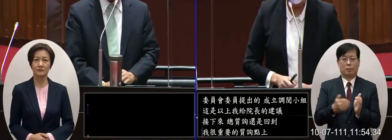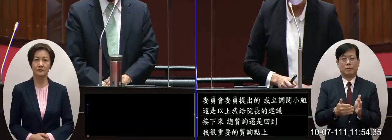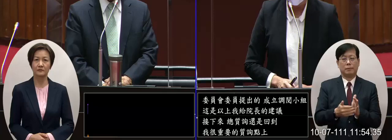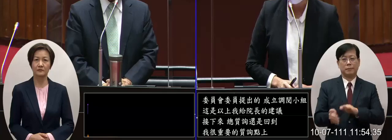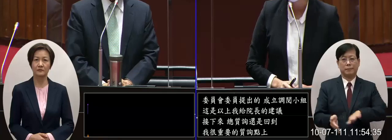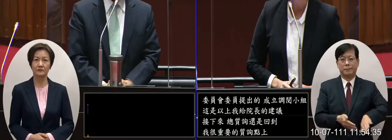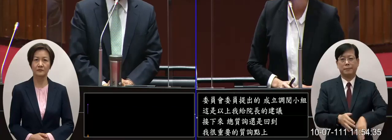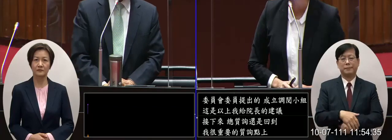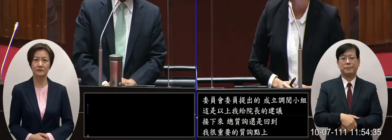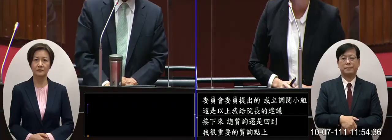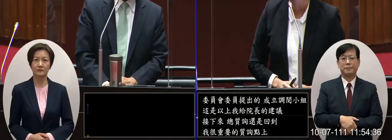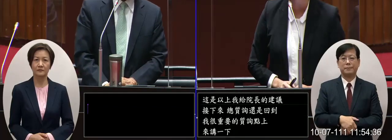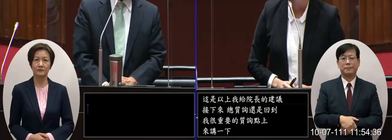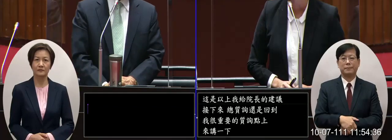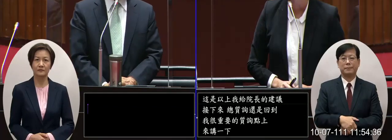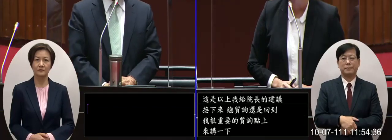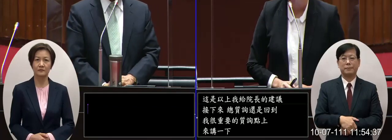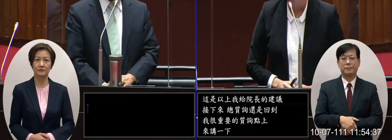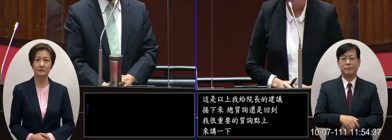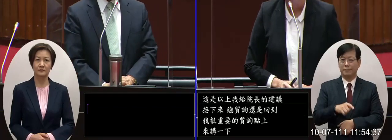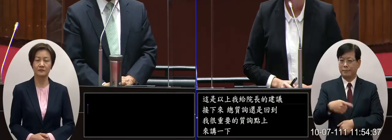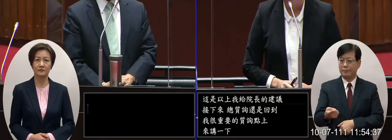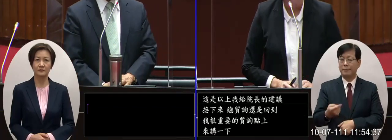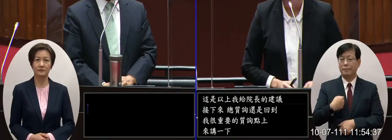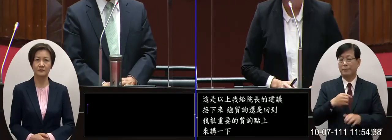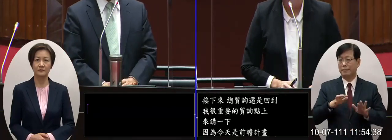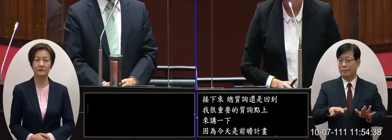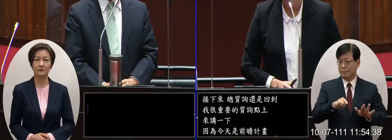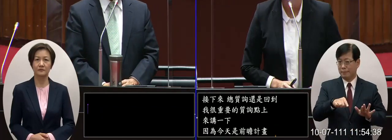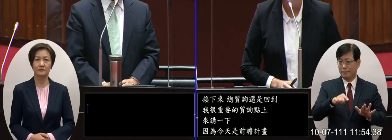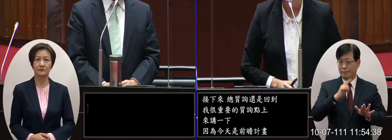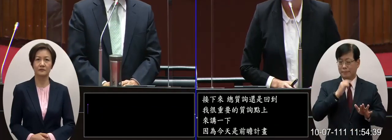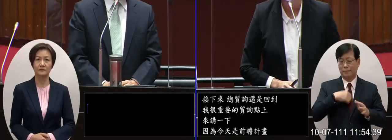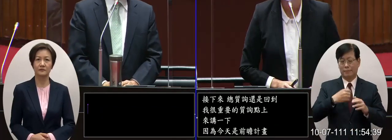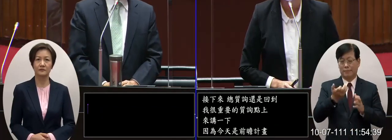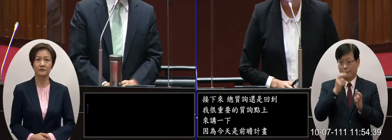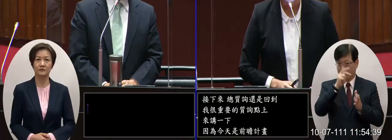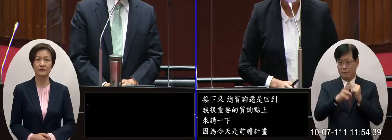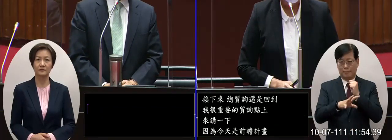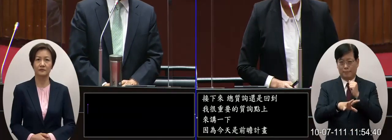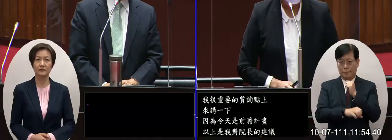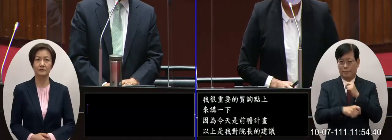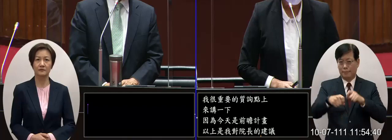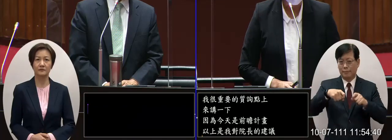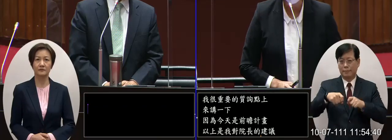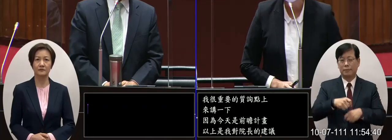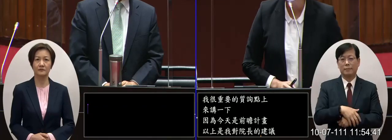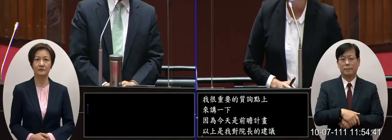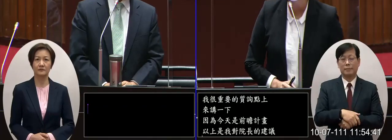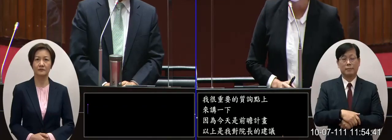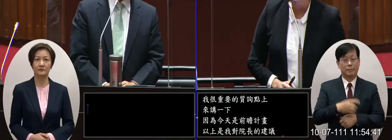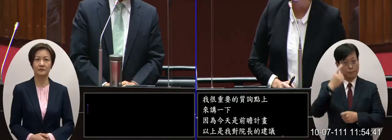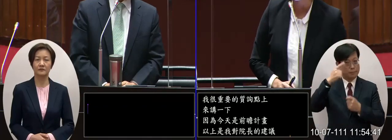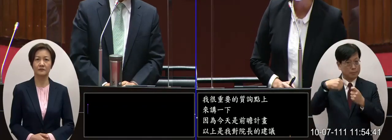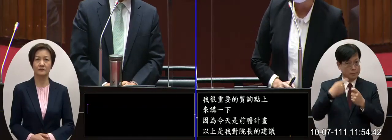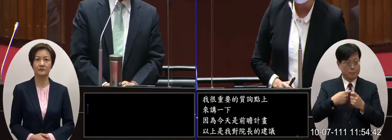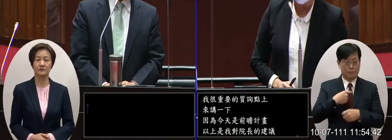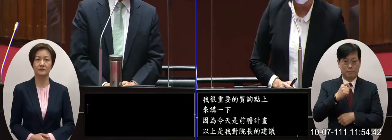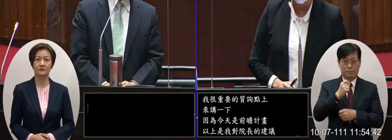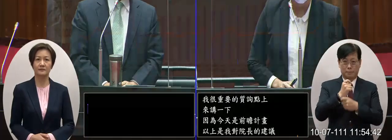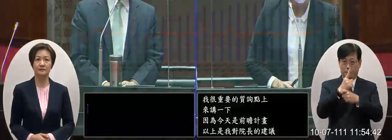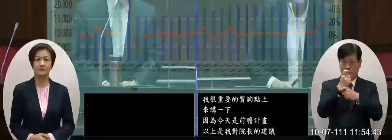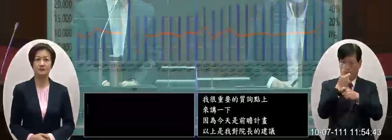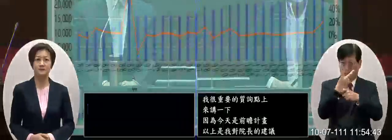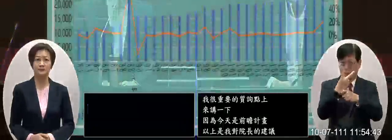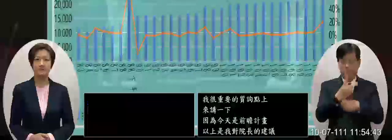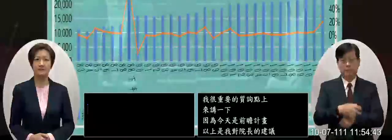好，这个我们来开始来看今天的那个前瞻计划。明年度